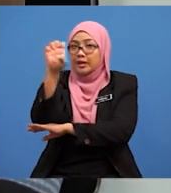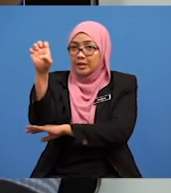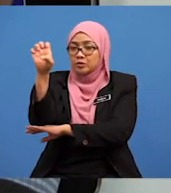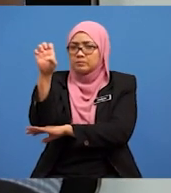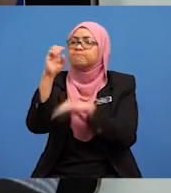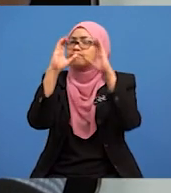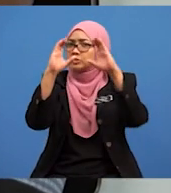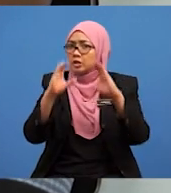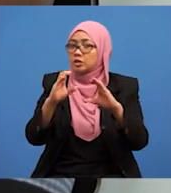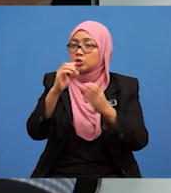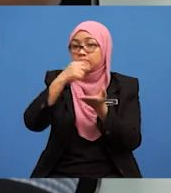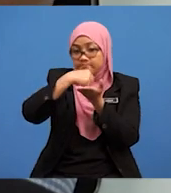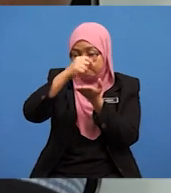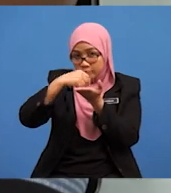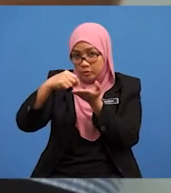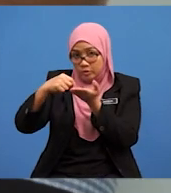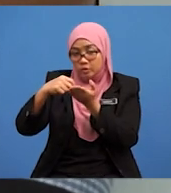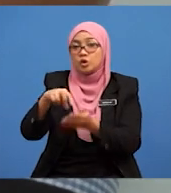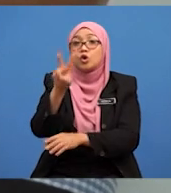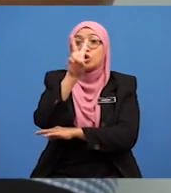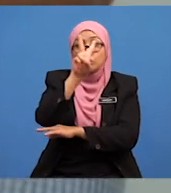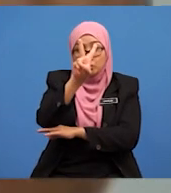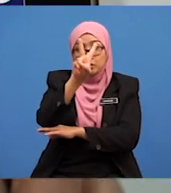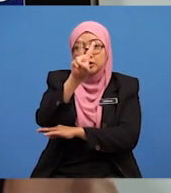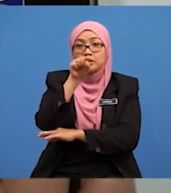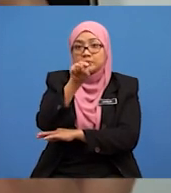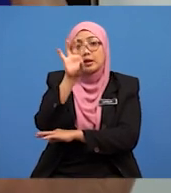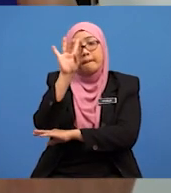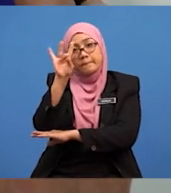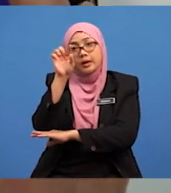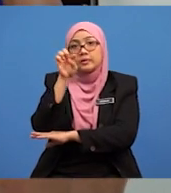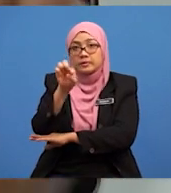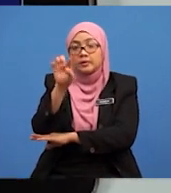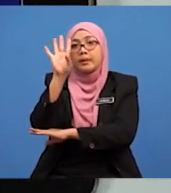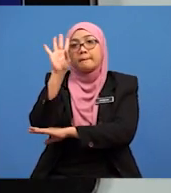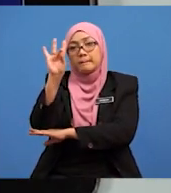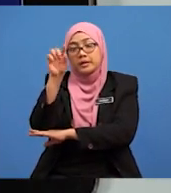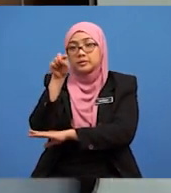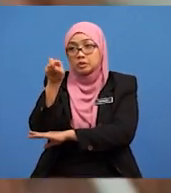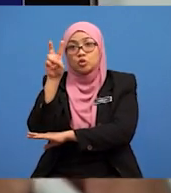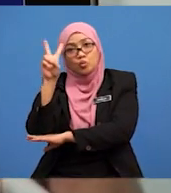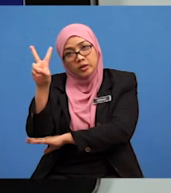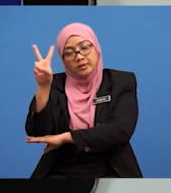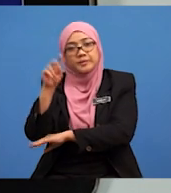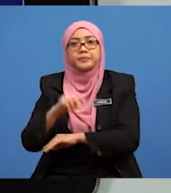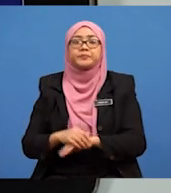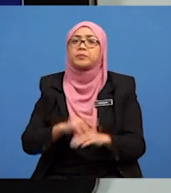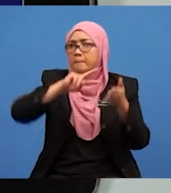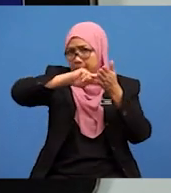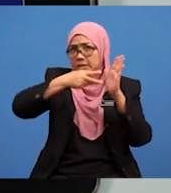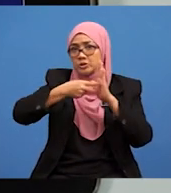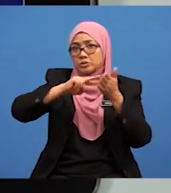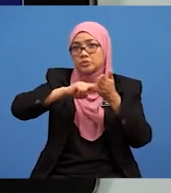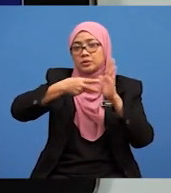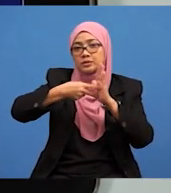2, 8, 8, 2. Ini bermaksud 2